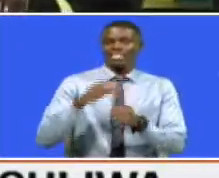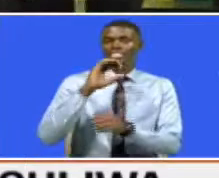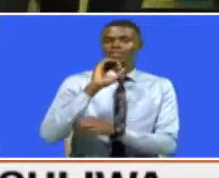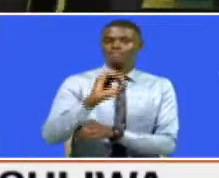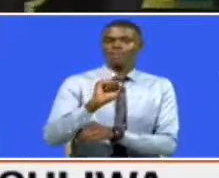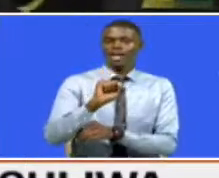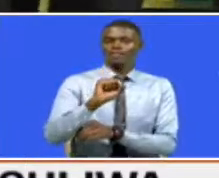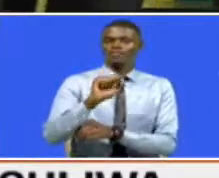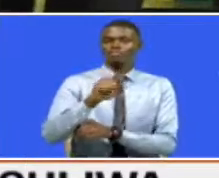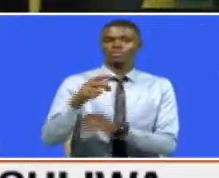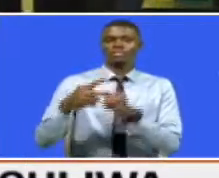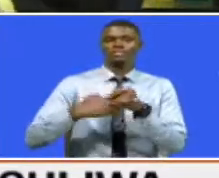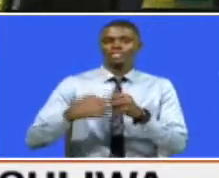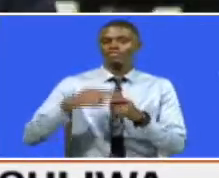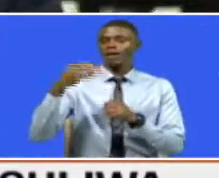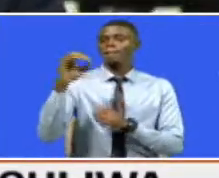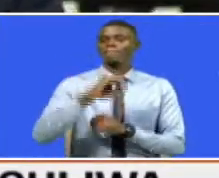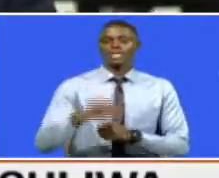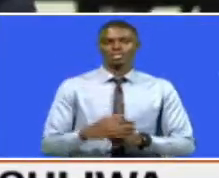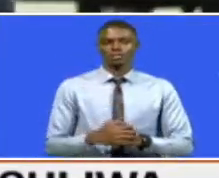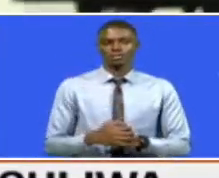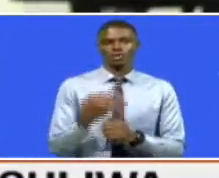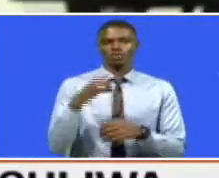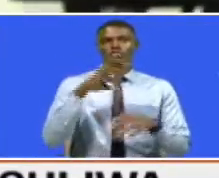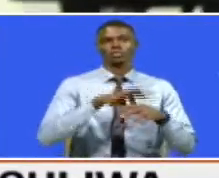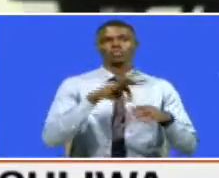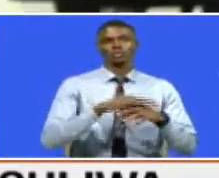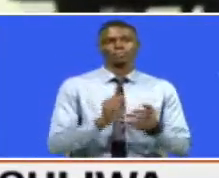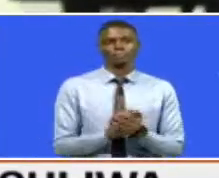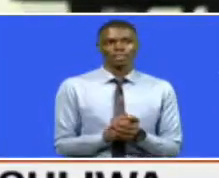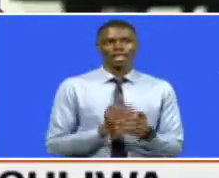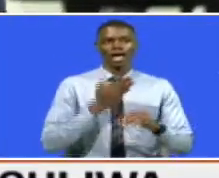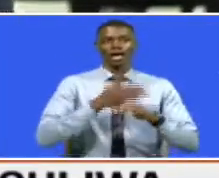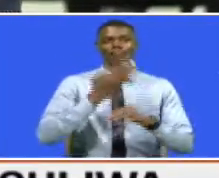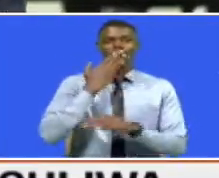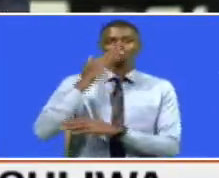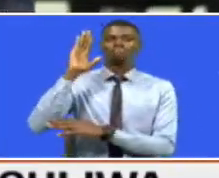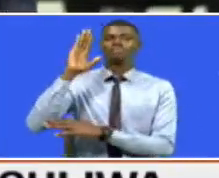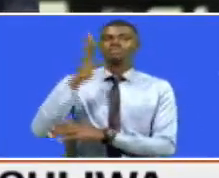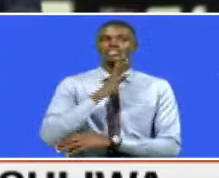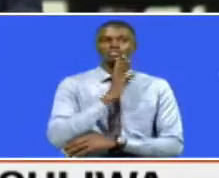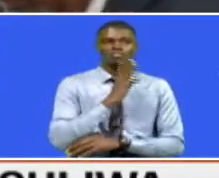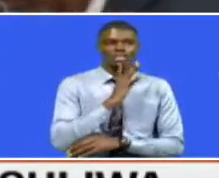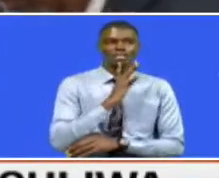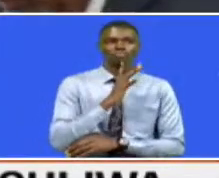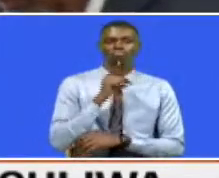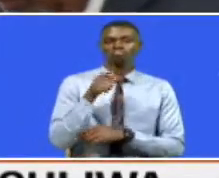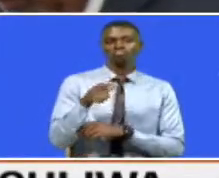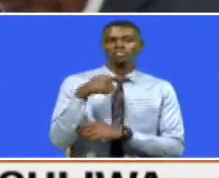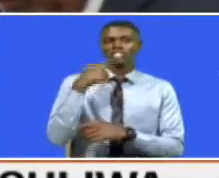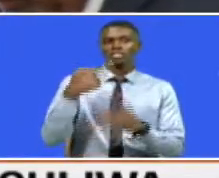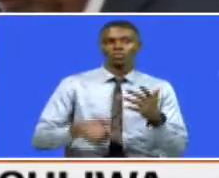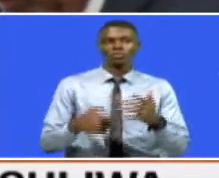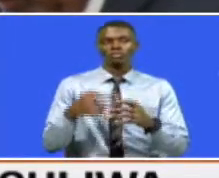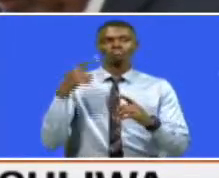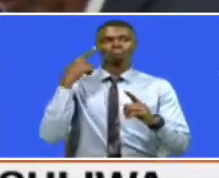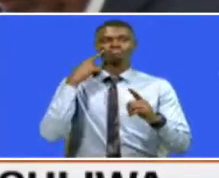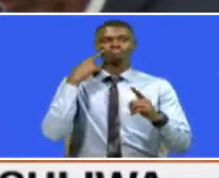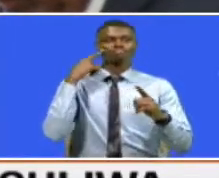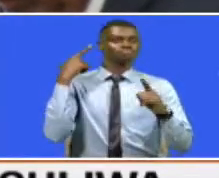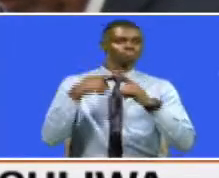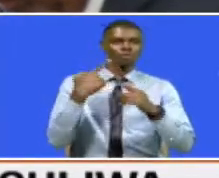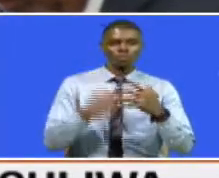85.7% ya kura zote zilizopigwa. Baada ya kula kiapo, spika Ntakarutimana amesema dhamira yake ni